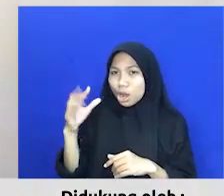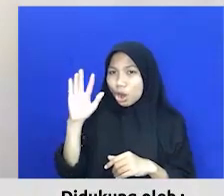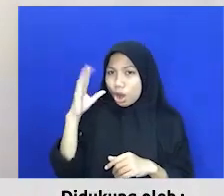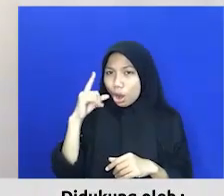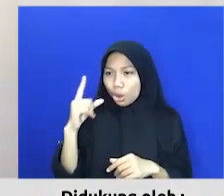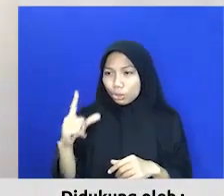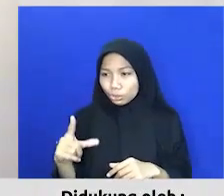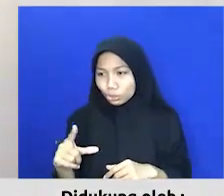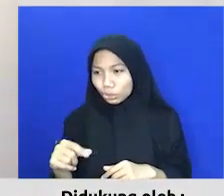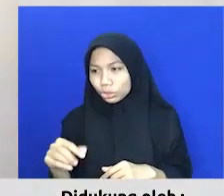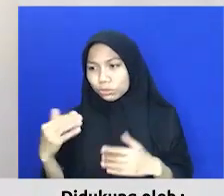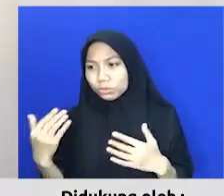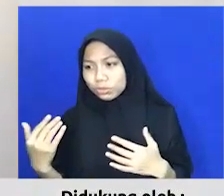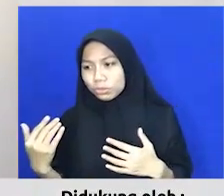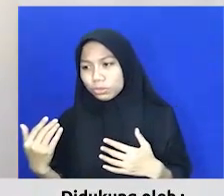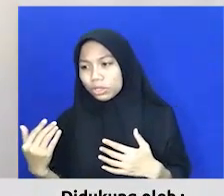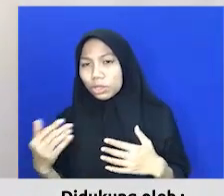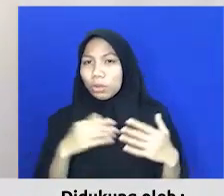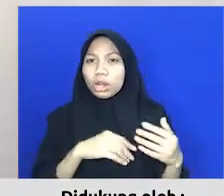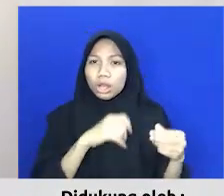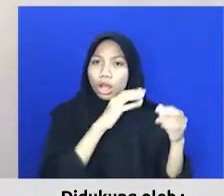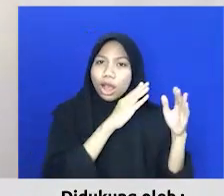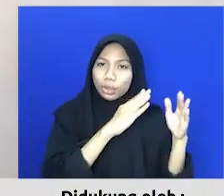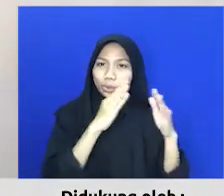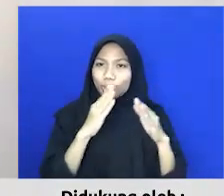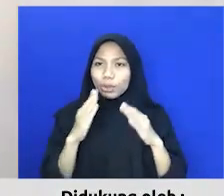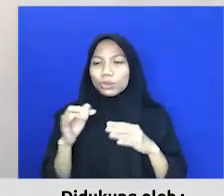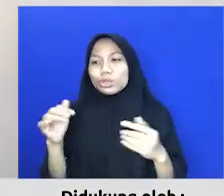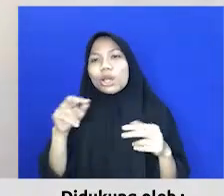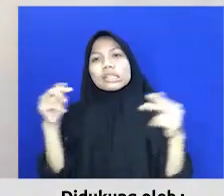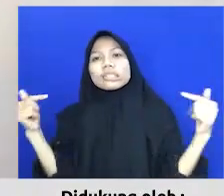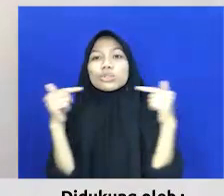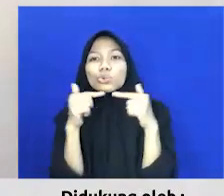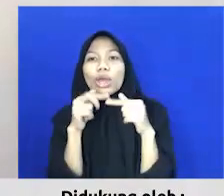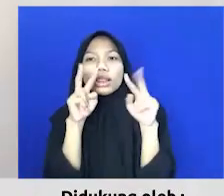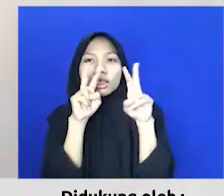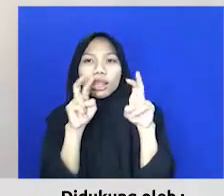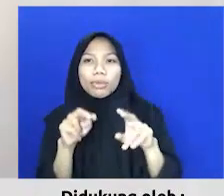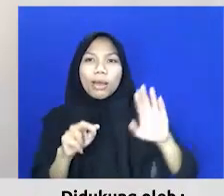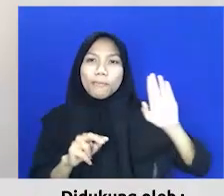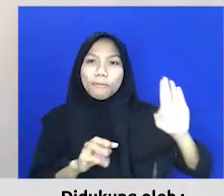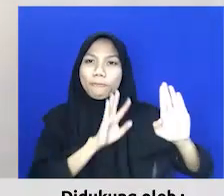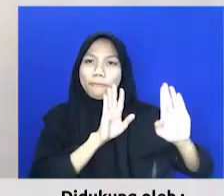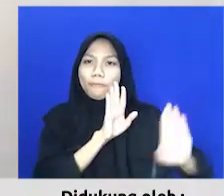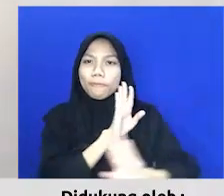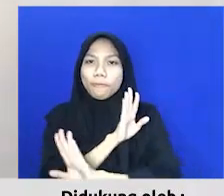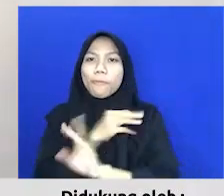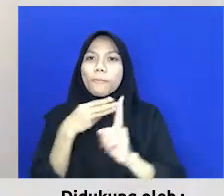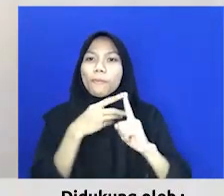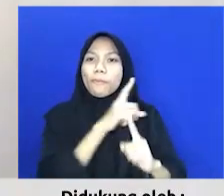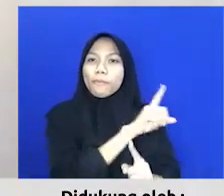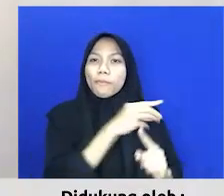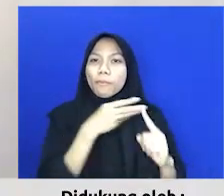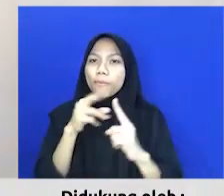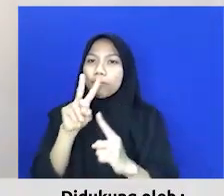Bapak itu film-film dari mana biasanya Pak yang Bapak di apanya itu? Yang Usmar Ismail meminta Bapak tonton itu film-film impor, film-film dari Amerika.